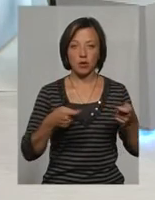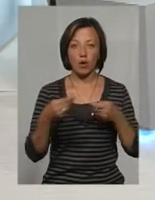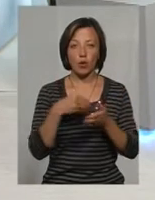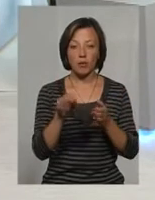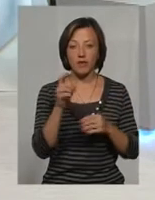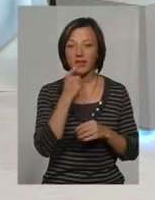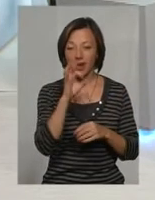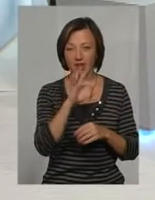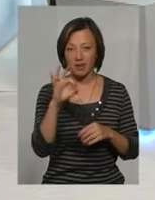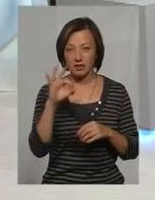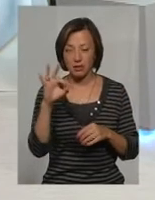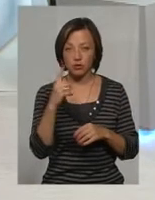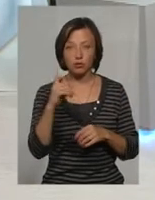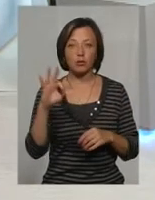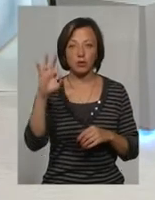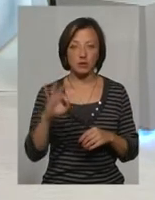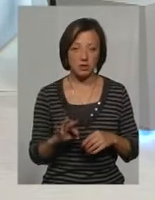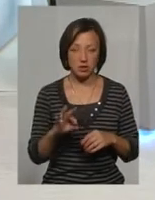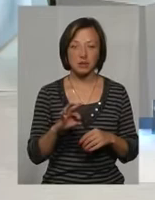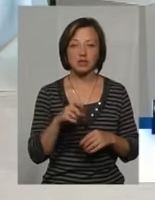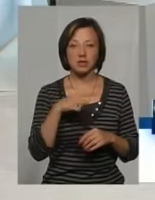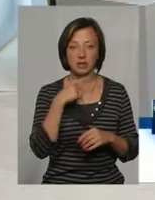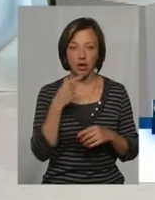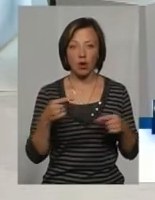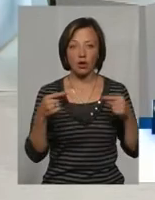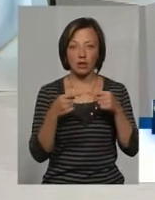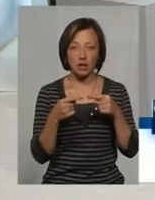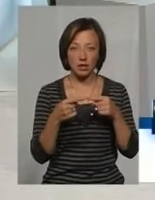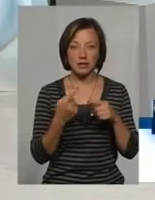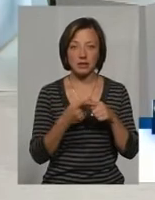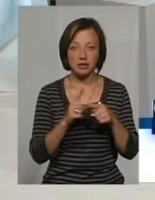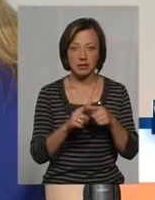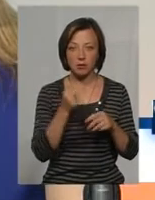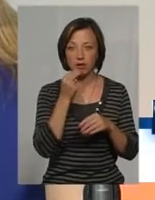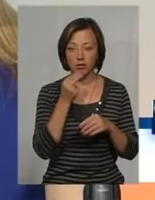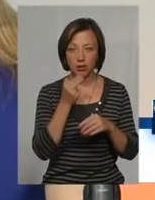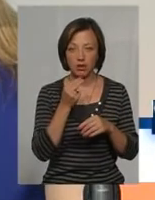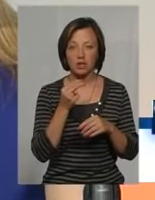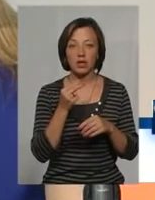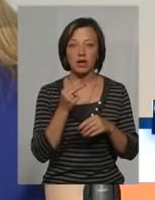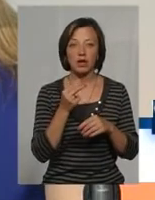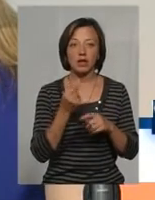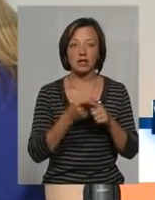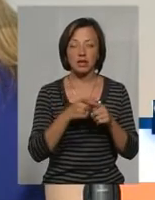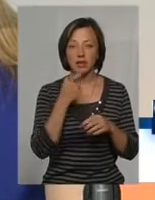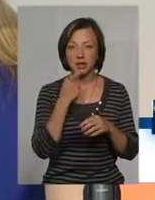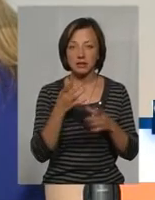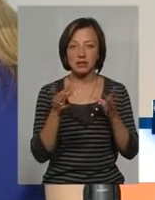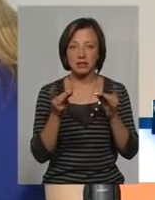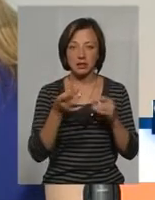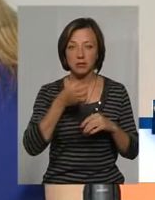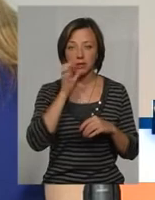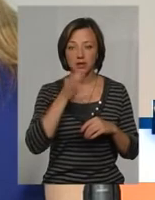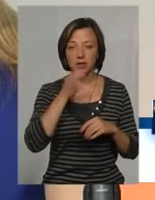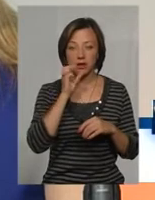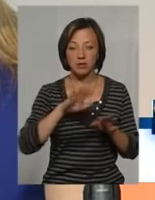перепелині яйця, і він 100% називав конкретно цей продукт, з чим пов'язаний. Він вживав ці яйця сирими,